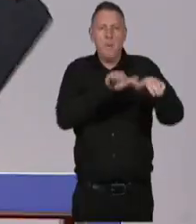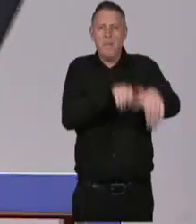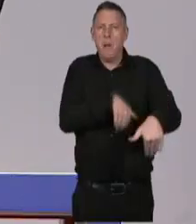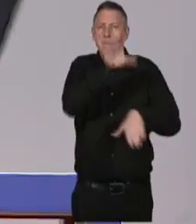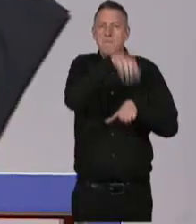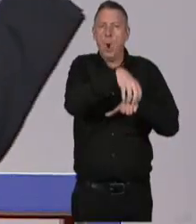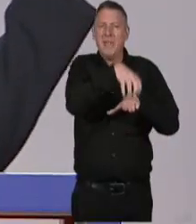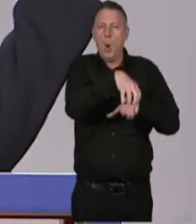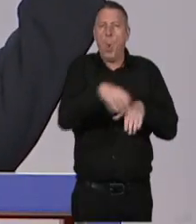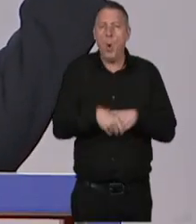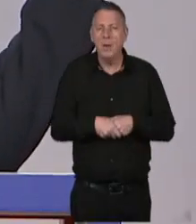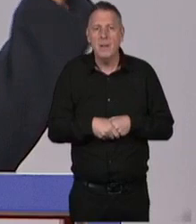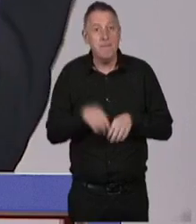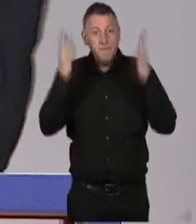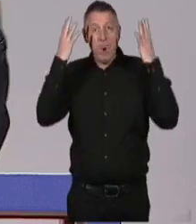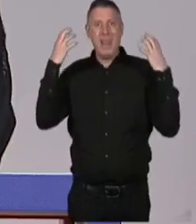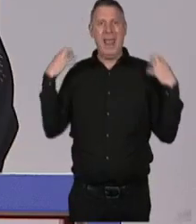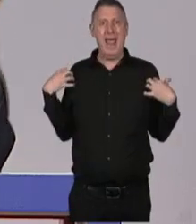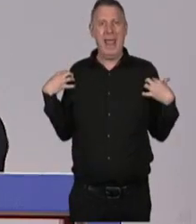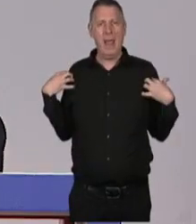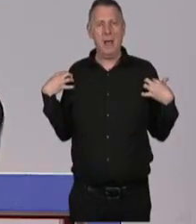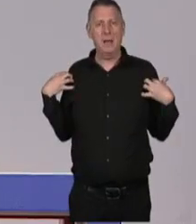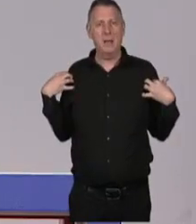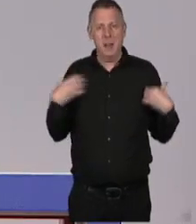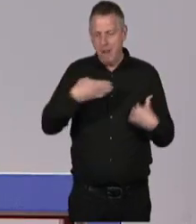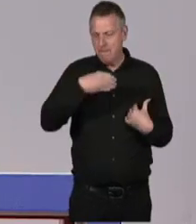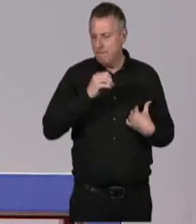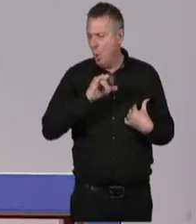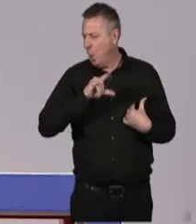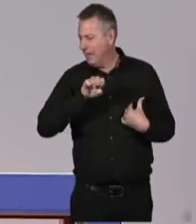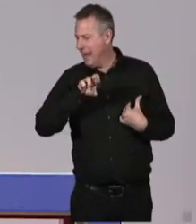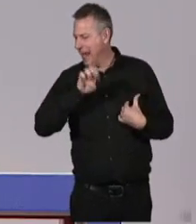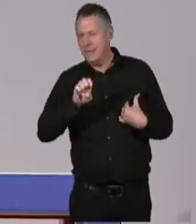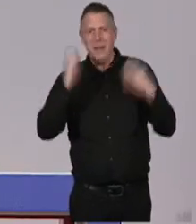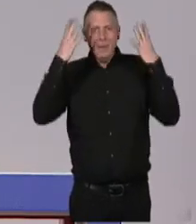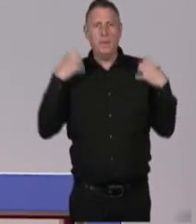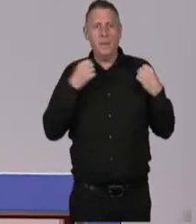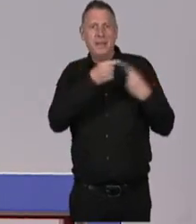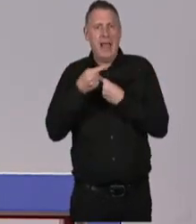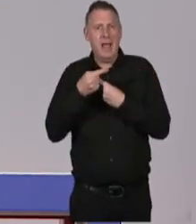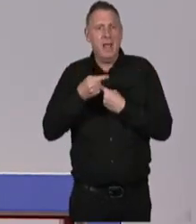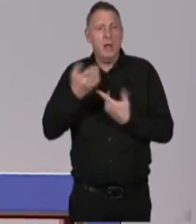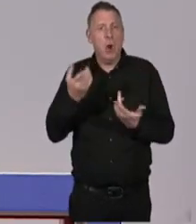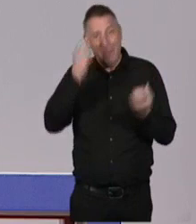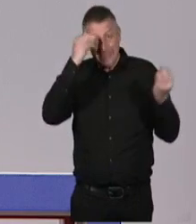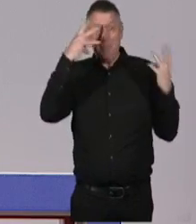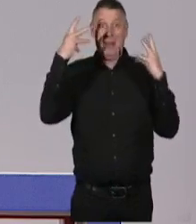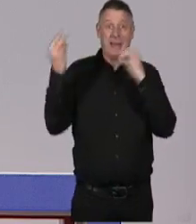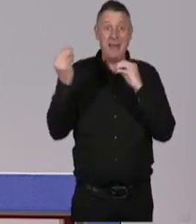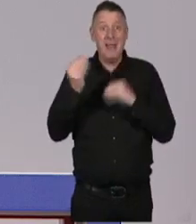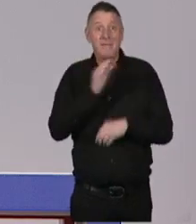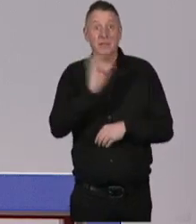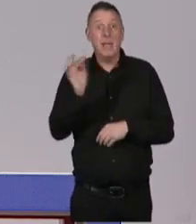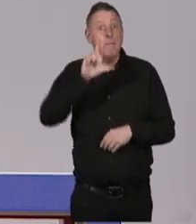Oui, Molière, Molière, c'est l'esprit français. Oui, monsieur Molière